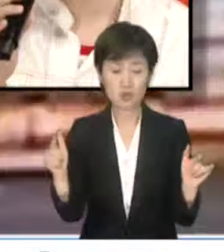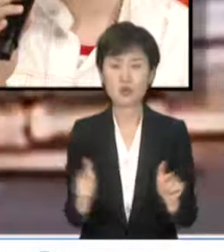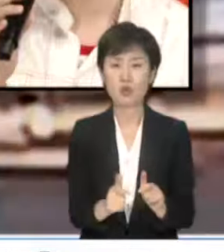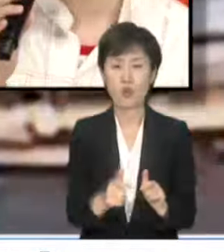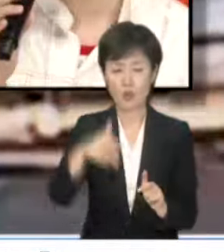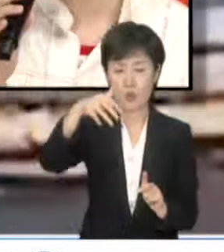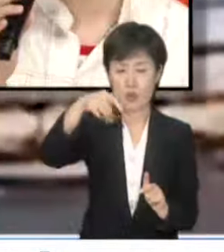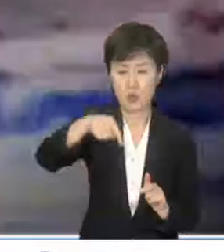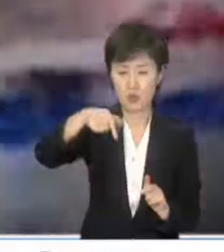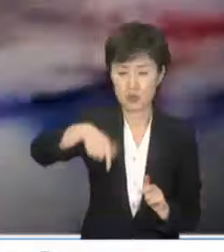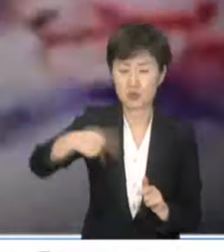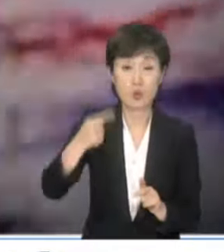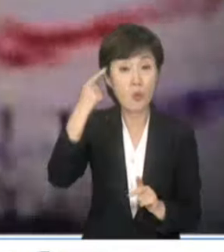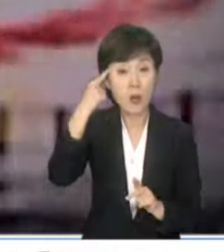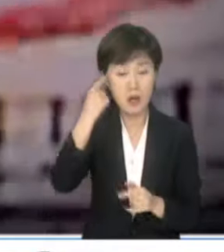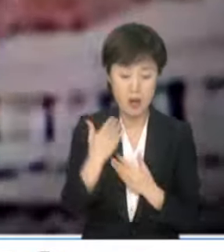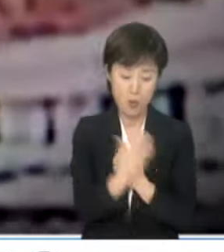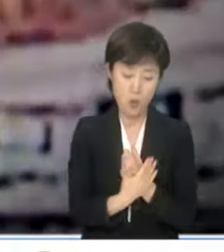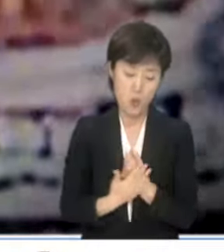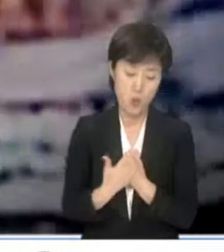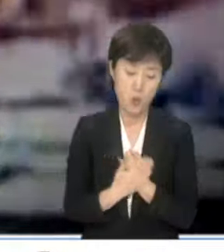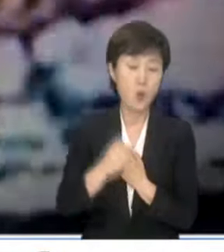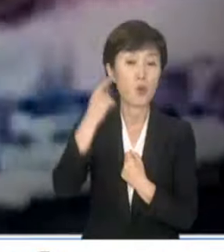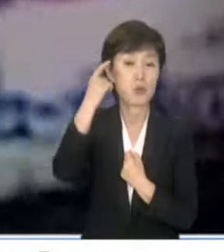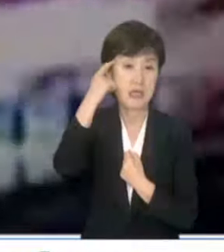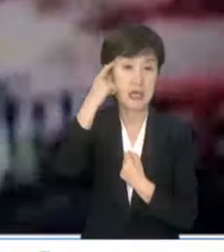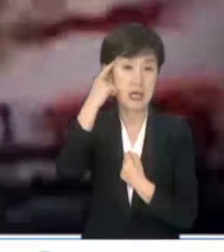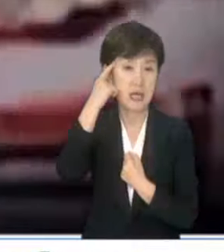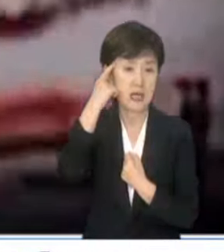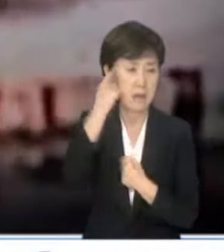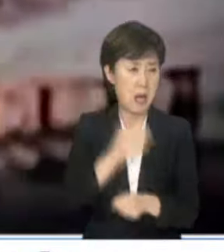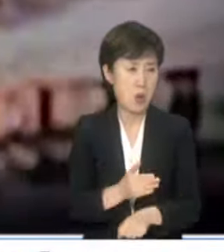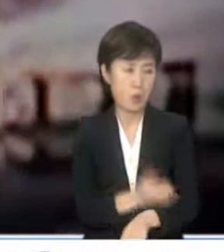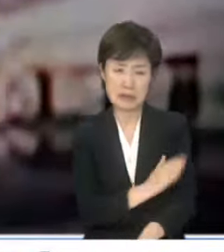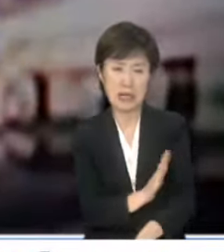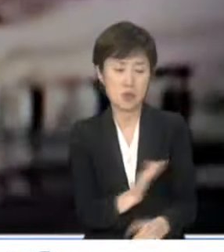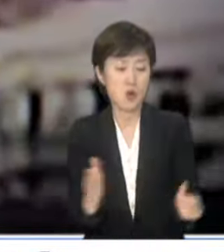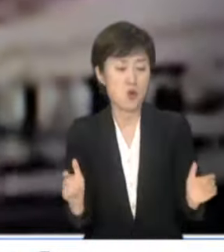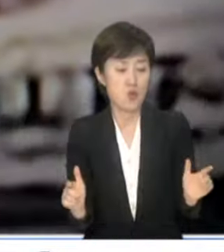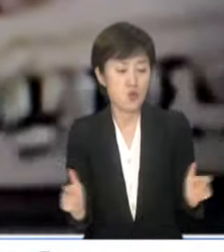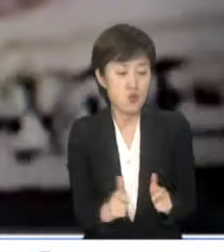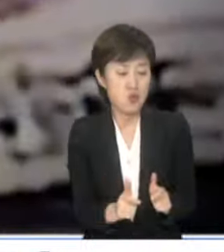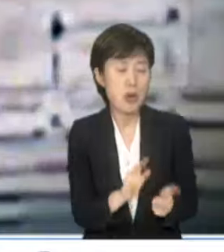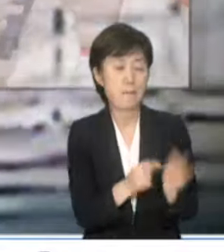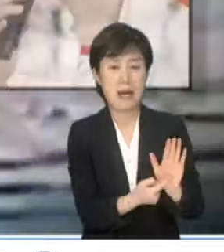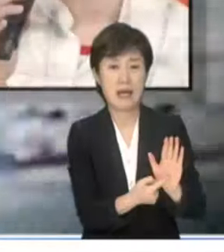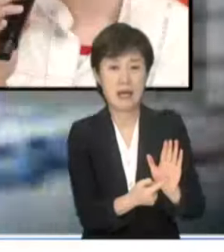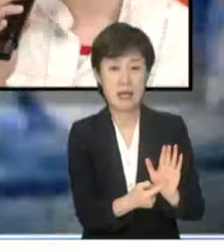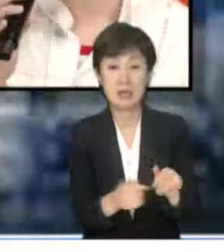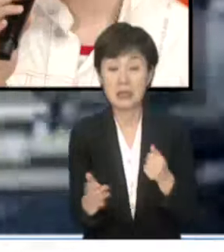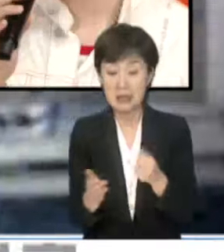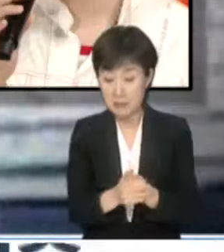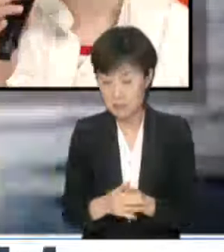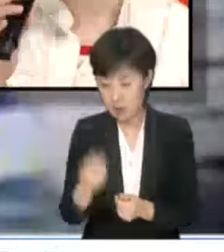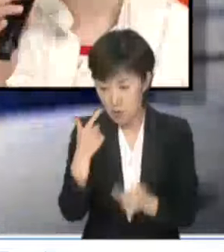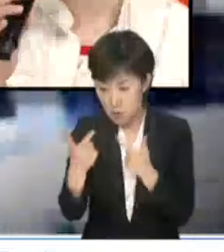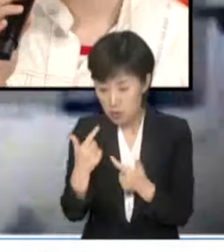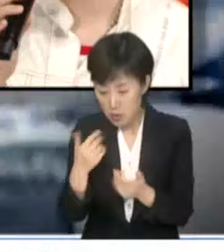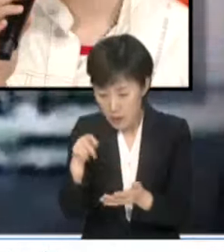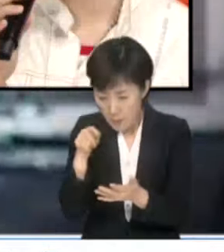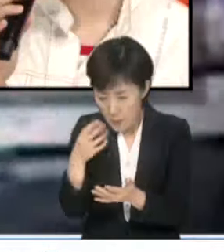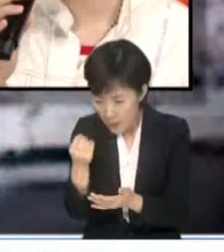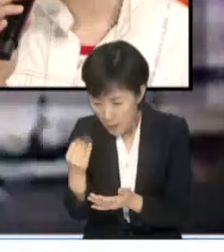어떤 보호 본능이나 방어 그 생각으로 이제 조금 축소해서 진술하는 경향이 있어서 정확하게 얼마나 마셨는지는 수사기관이 또